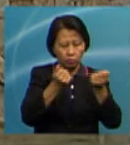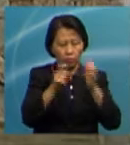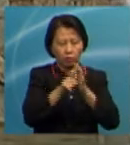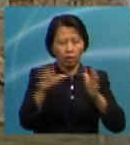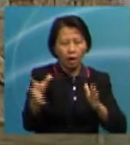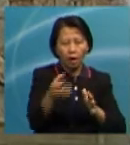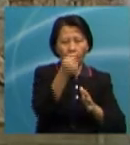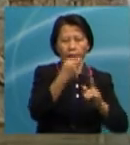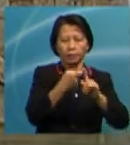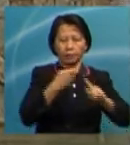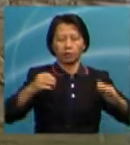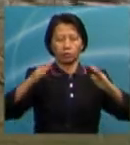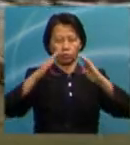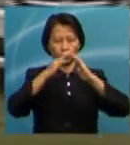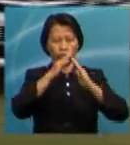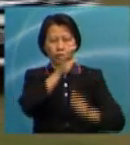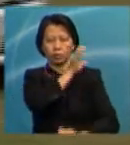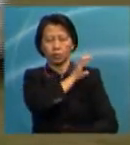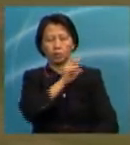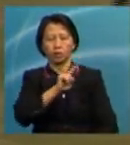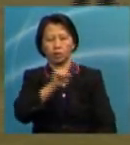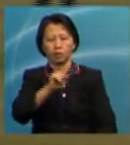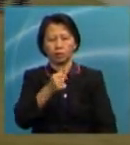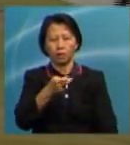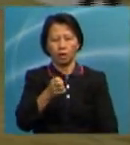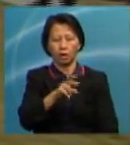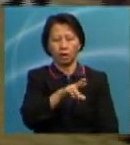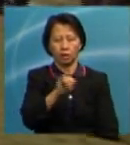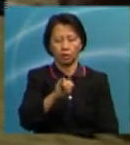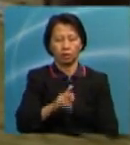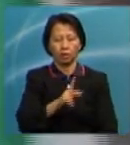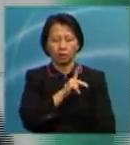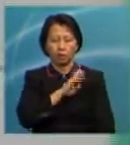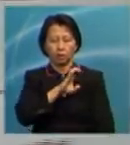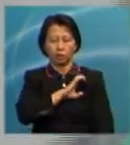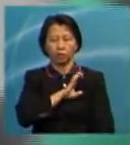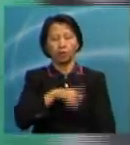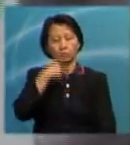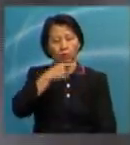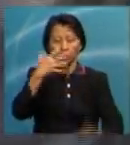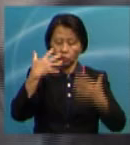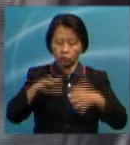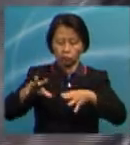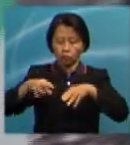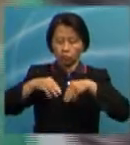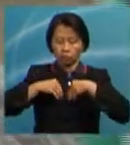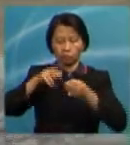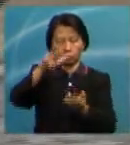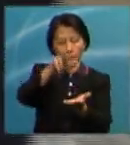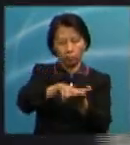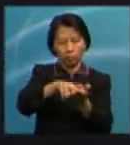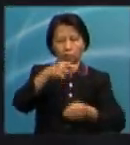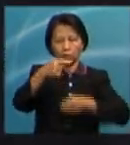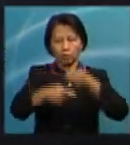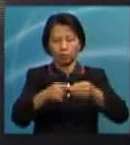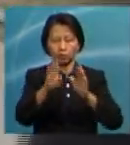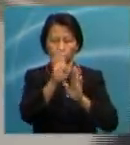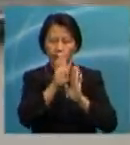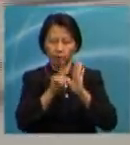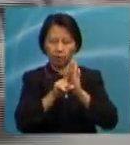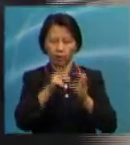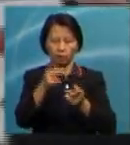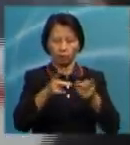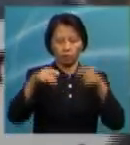diambil daripada rumah Kapten Zahari Tan Sri khalib juga berkata pihaknya sudah menerima pengesahan mengenai latar belakang